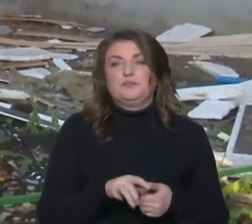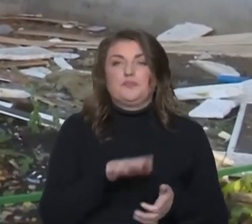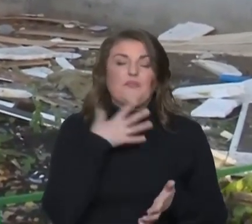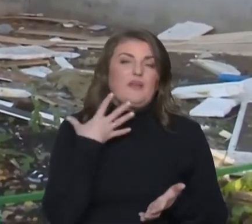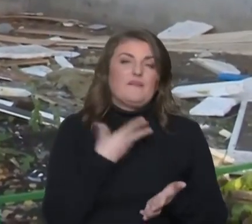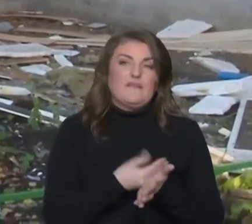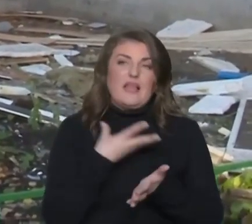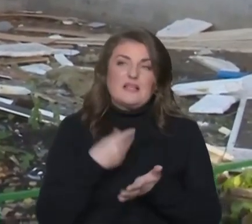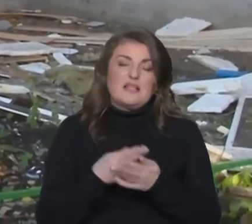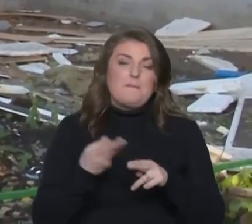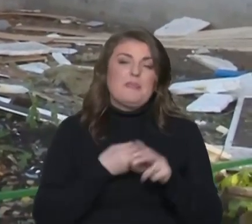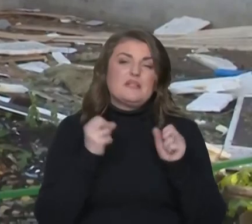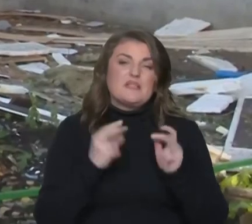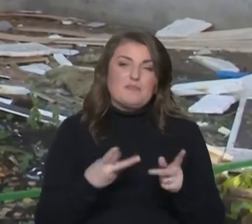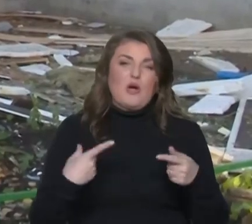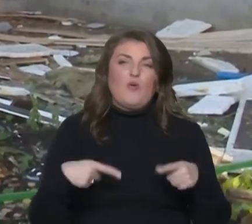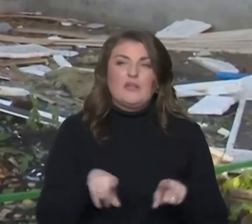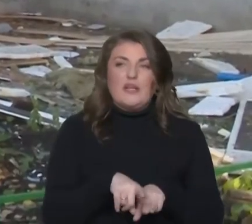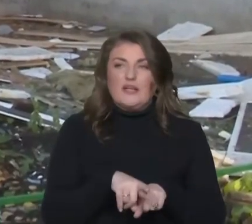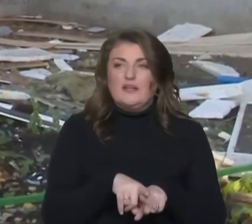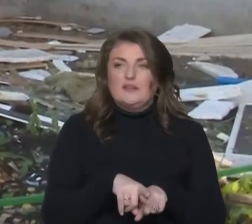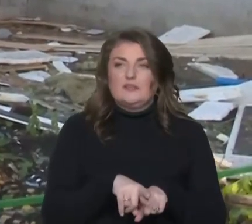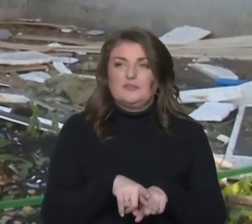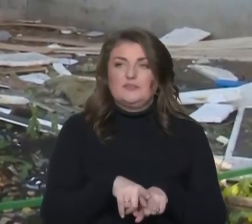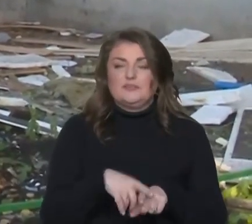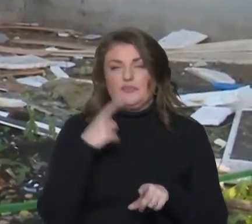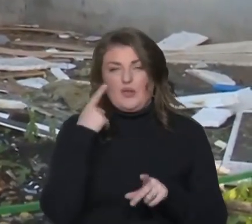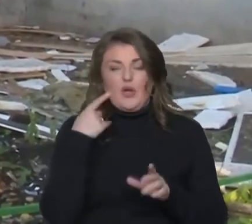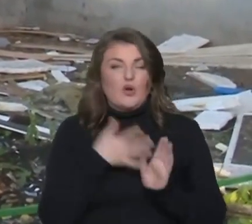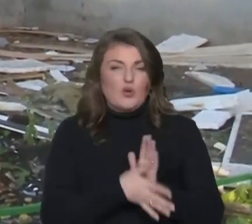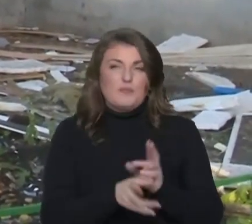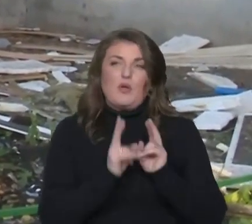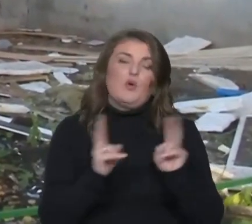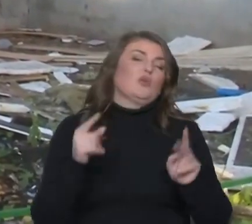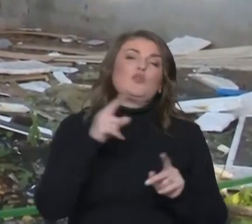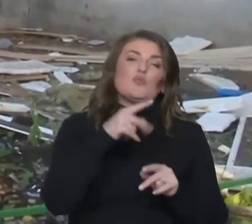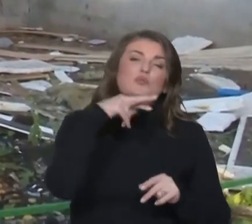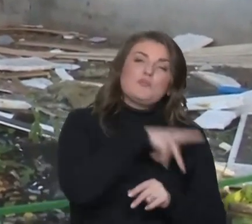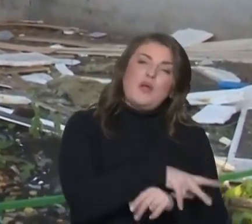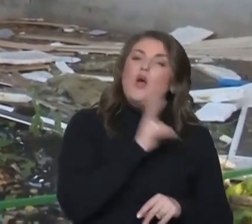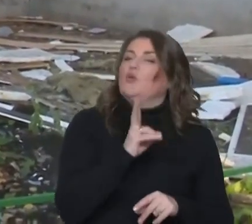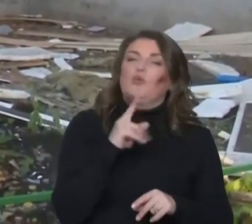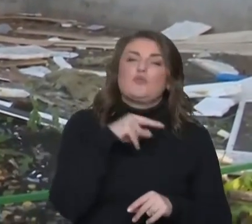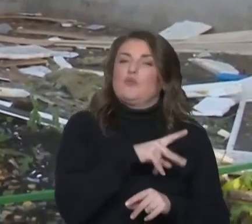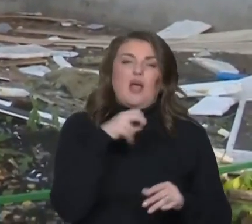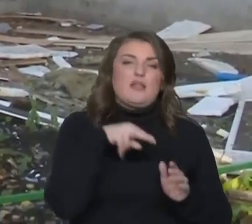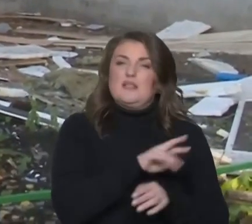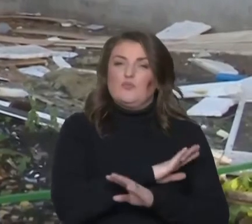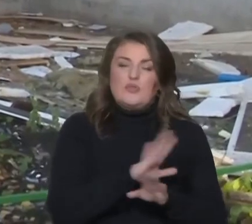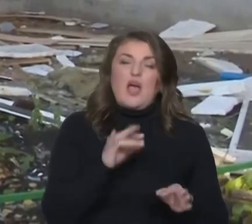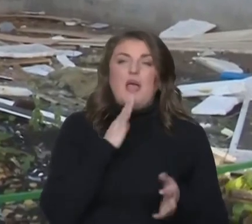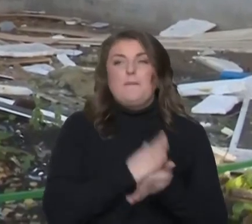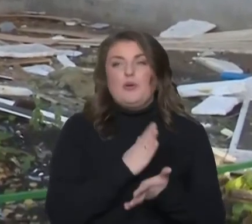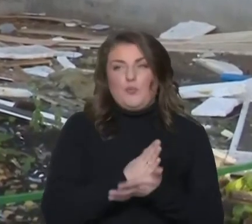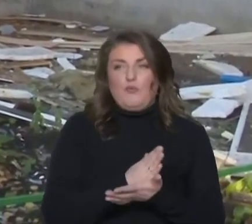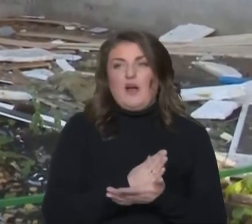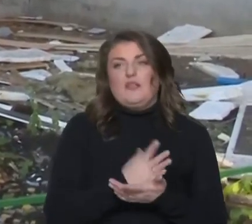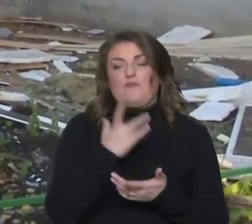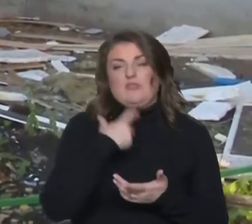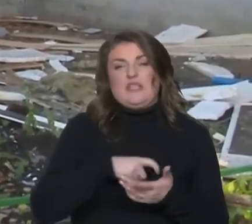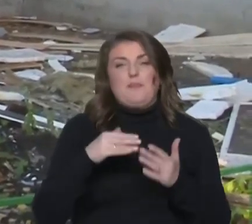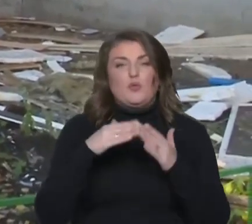власних безпекових таких розуміння, хтось туди спускався, хтось туди не спускався і перебували